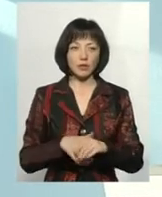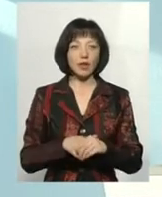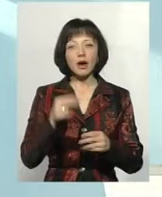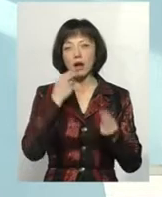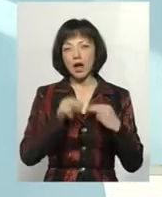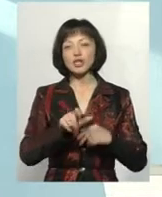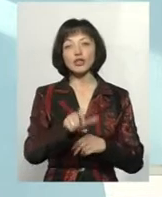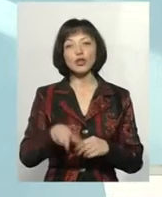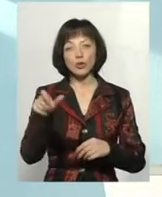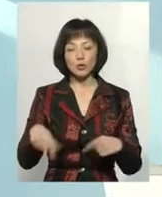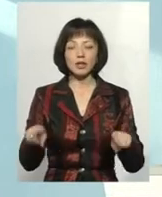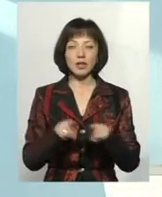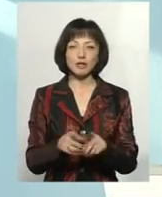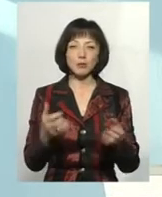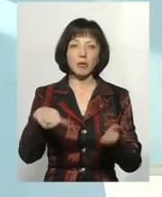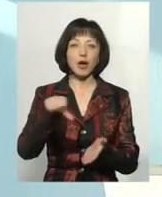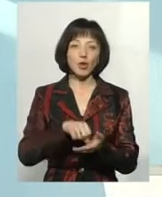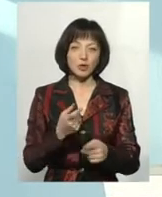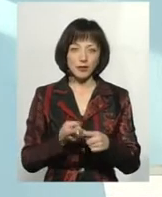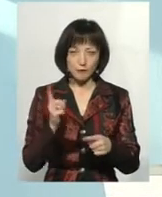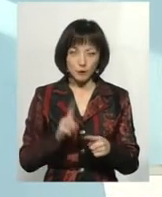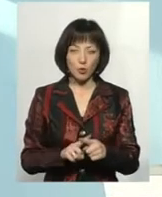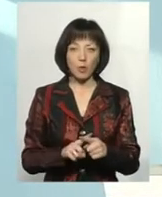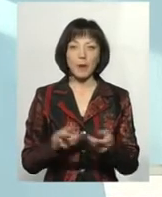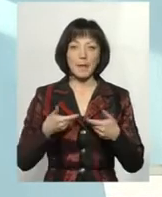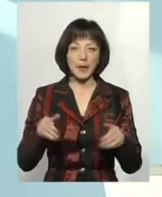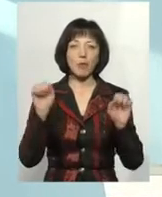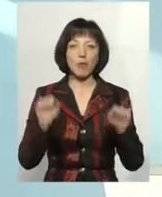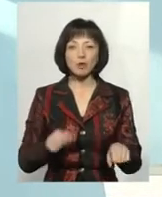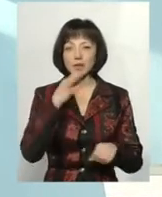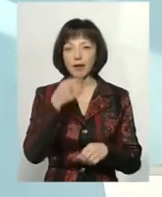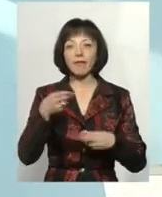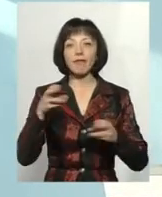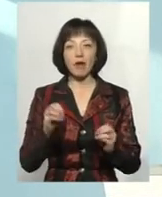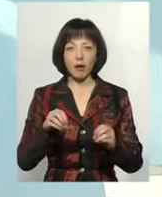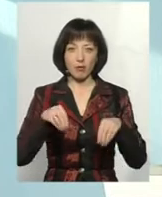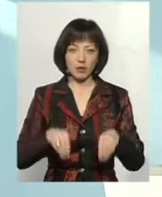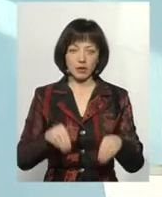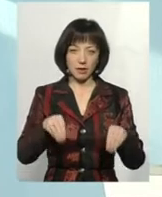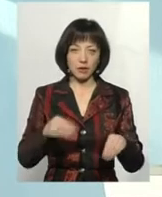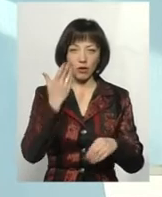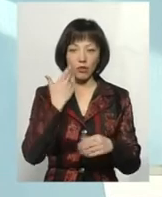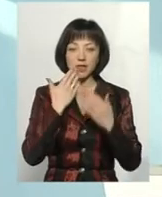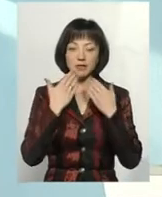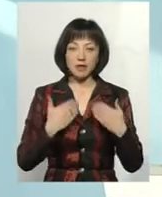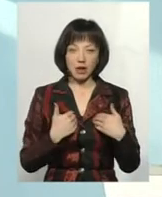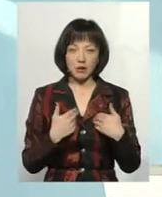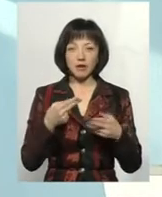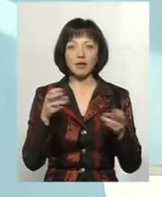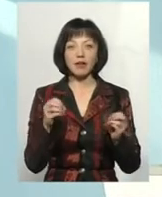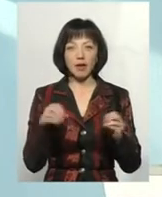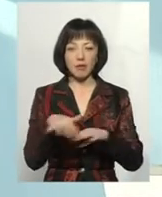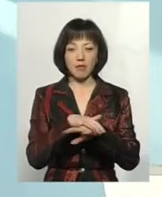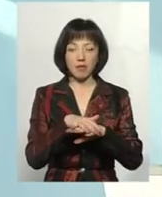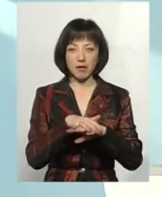краще, щоб люди теж приймали участь у цьому, і ми можемо сказати, де посадити. Тобто, коли до нас звертаються, де